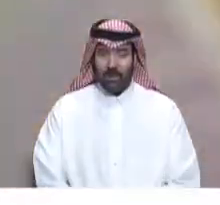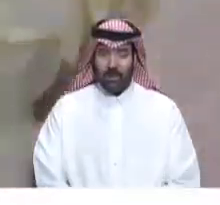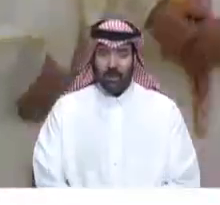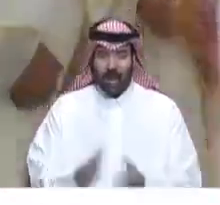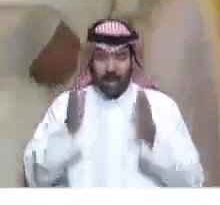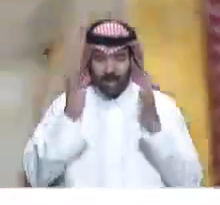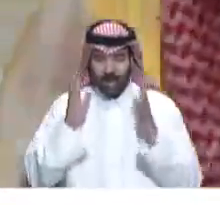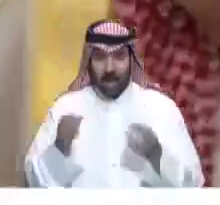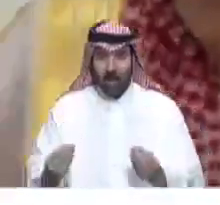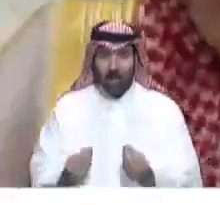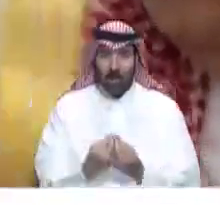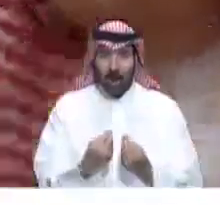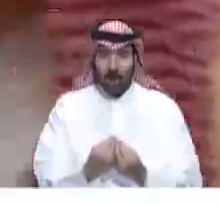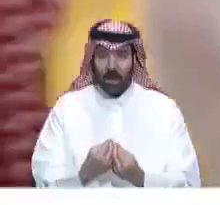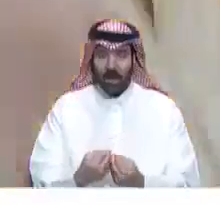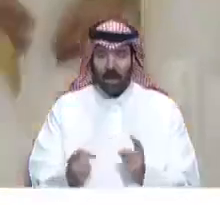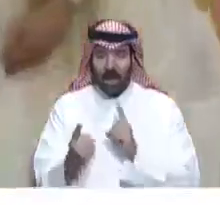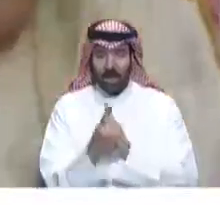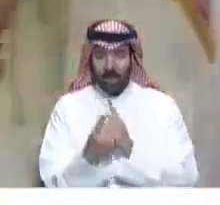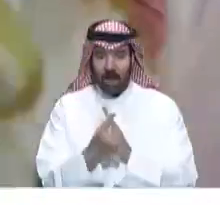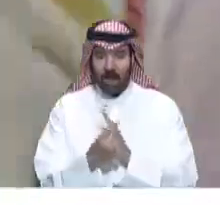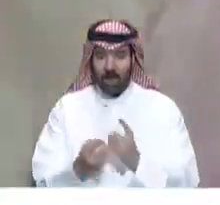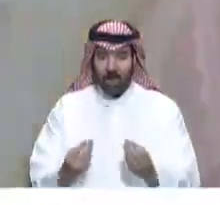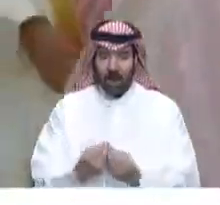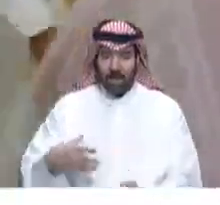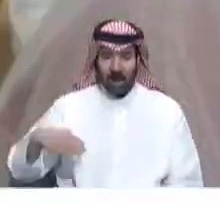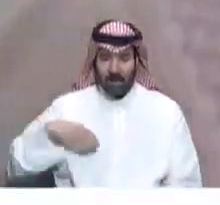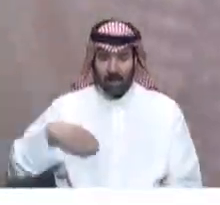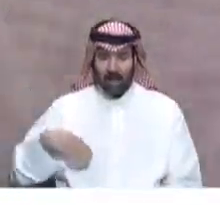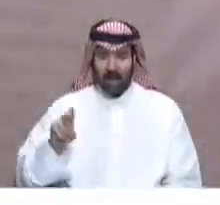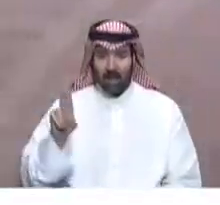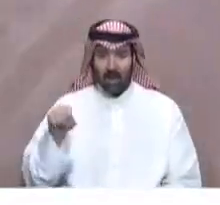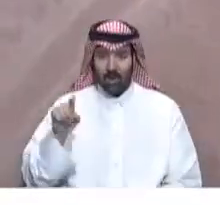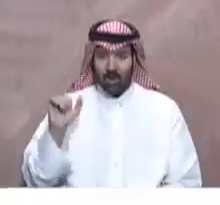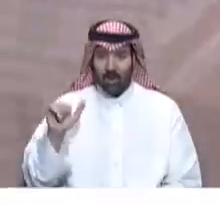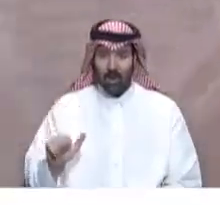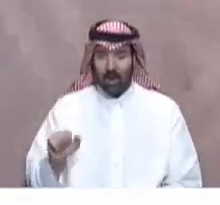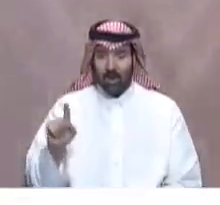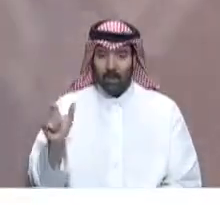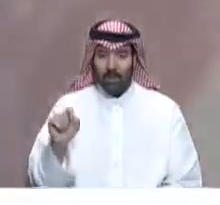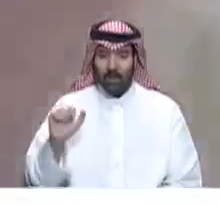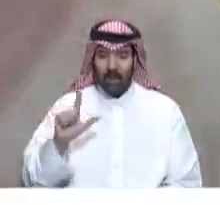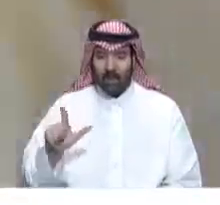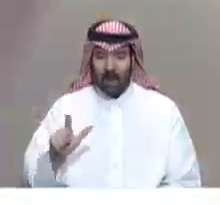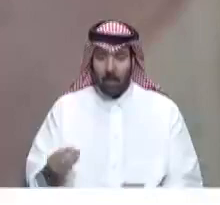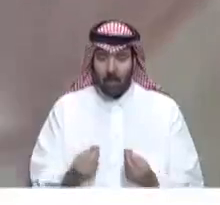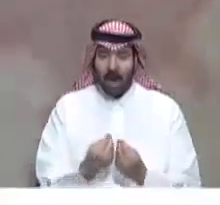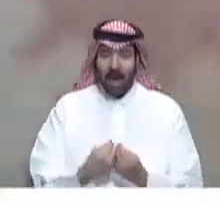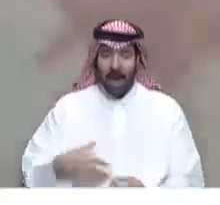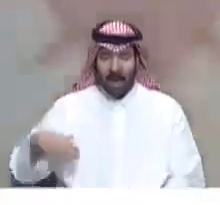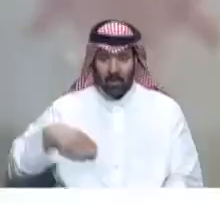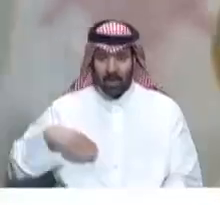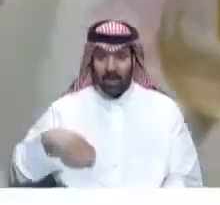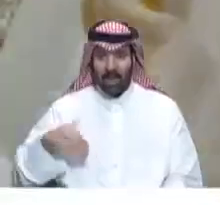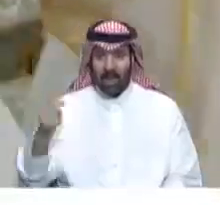الصلاة مع سمو ولي العهد وحضر الاستقبال صاحب السمو الملكي الأمير تركي بن فيصل بن عبد العزيز وصاحب السمو